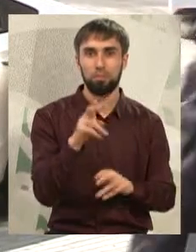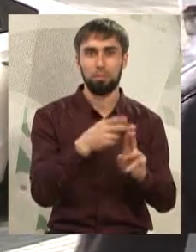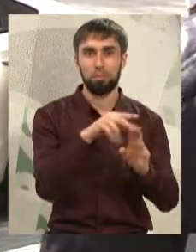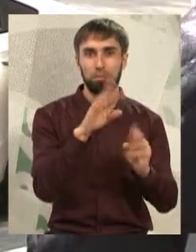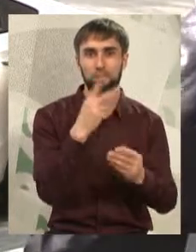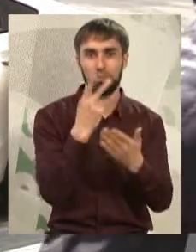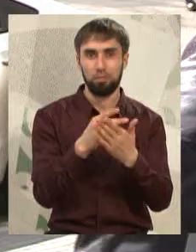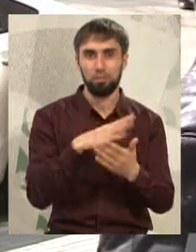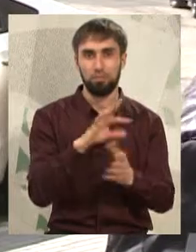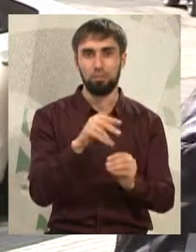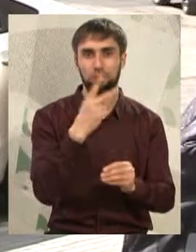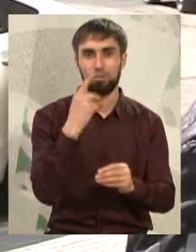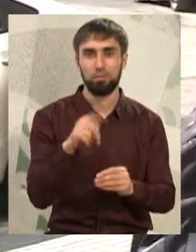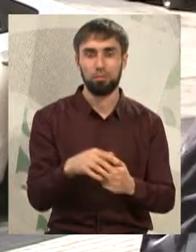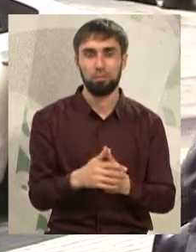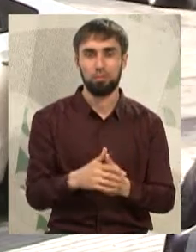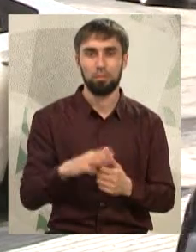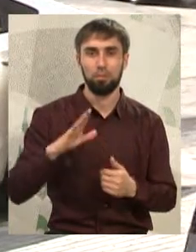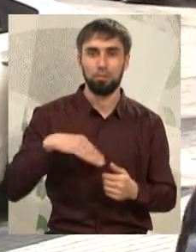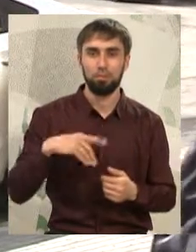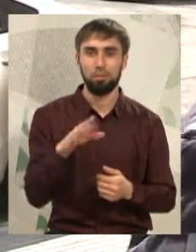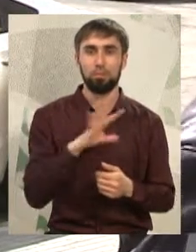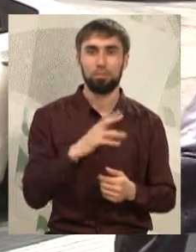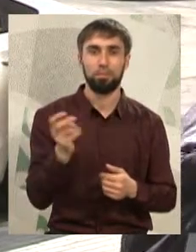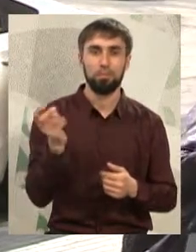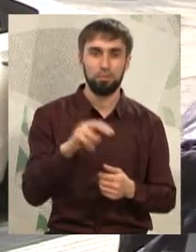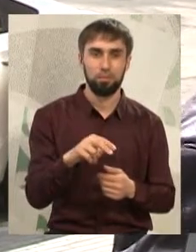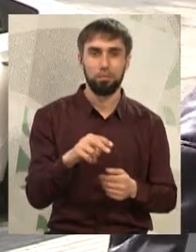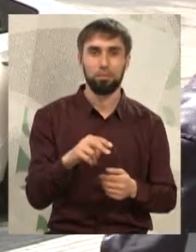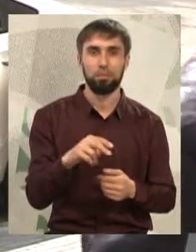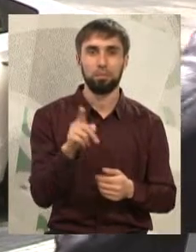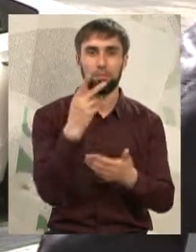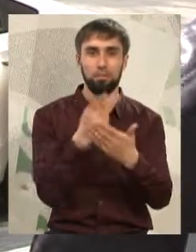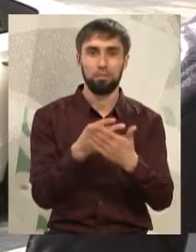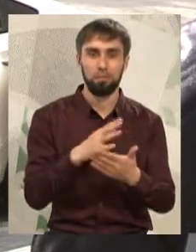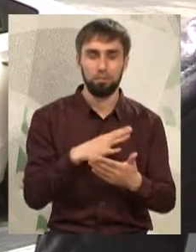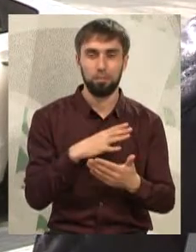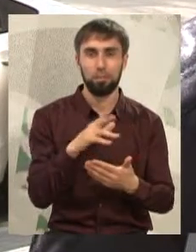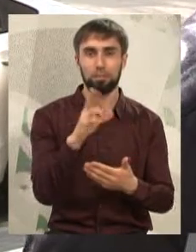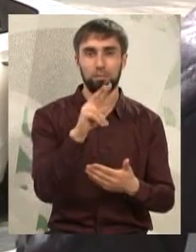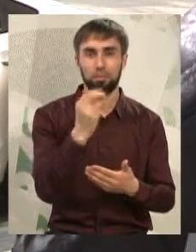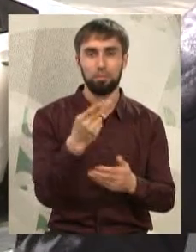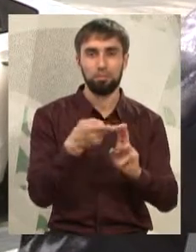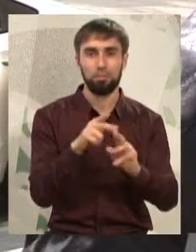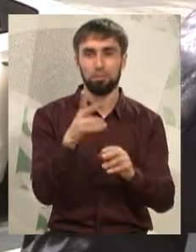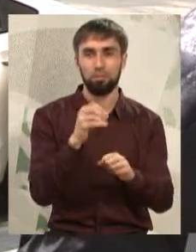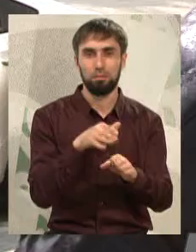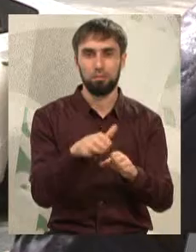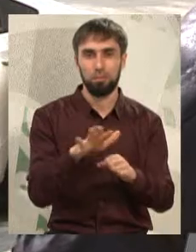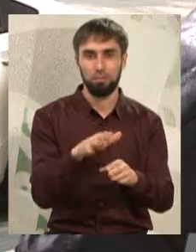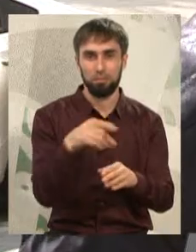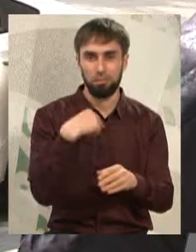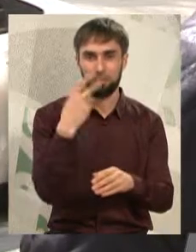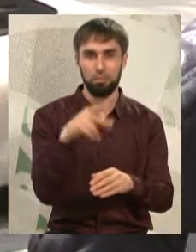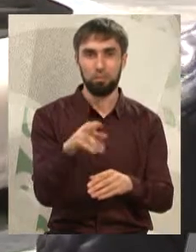видел, все знает. Потом они пришли, посмотрели, там, говорят, колодец не забитый. Я посмотрел, там колодец